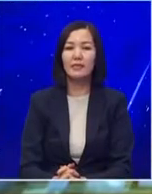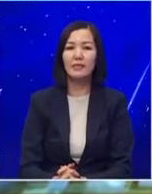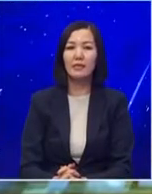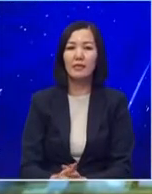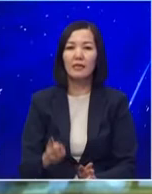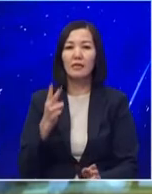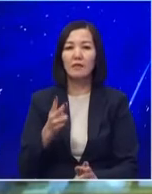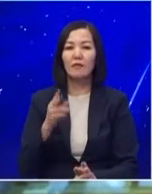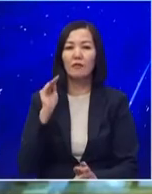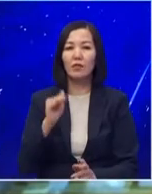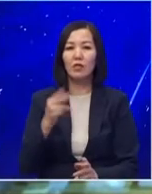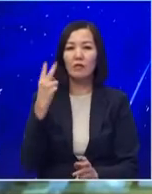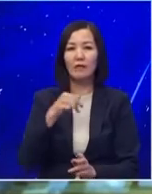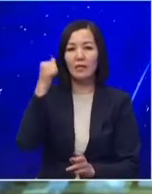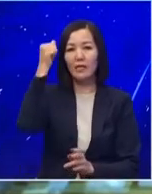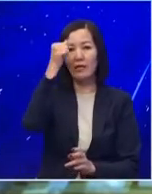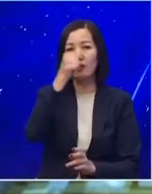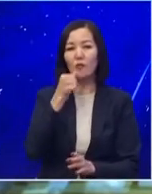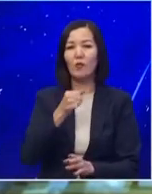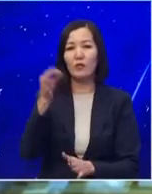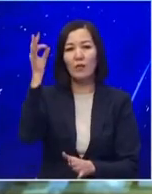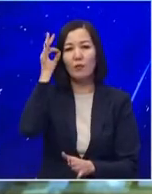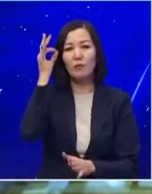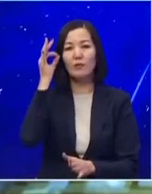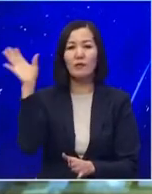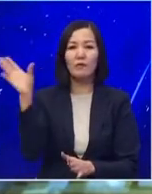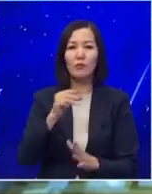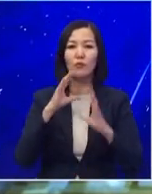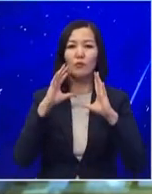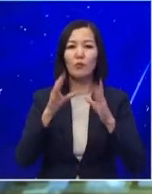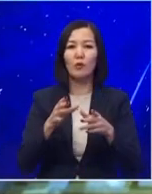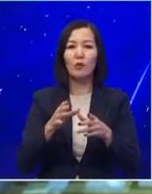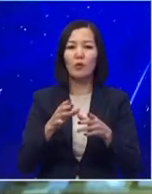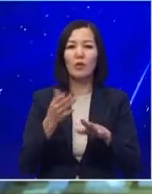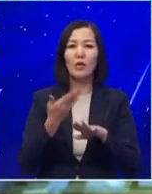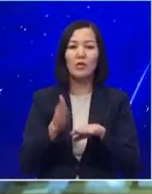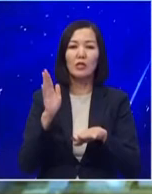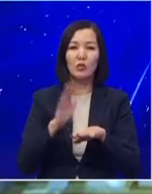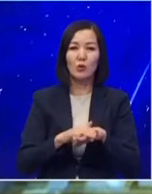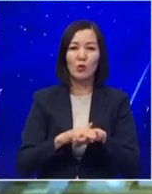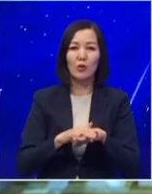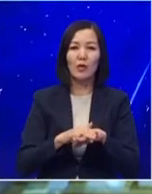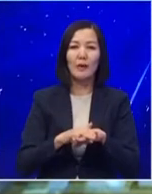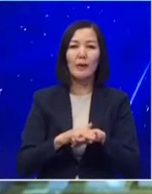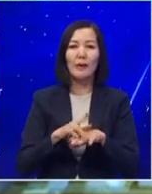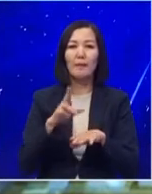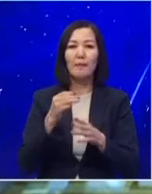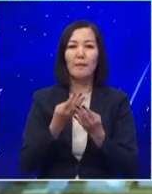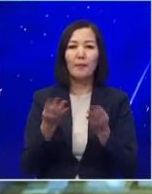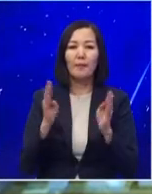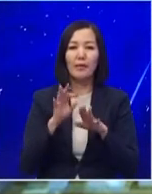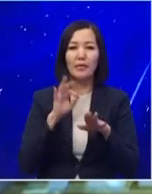никогда не сдавайся 2020 год заполнился всему миру как один из самых тяжелых пандемия